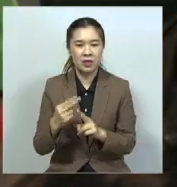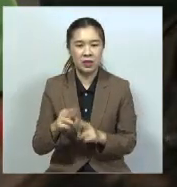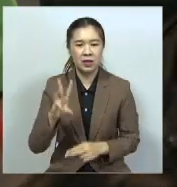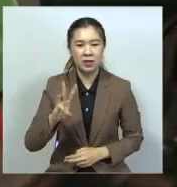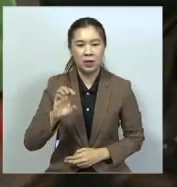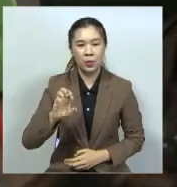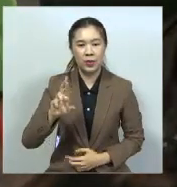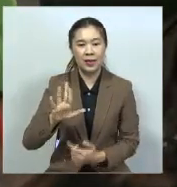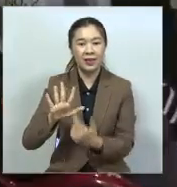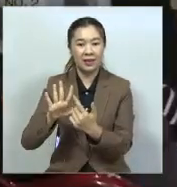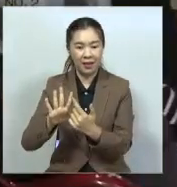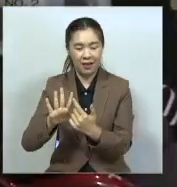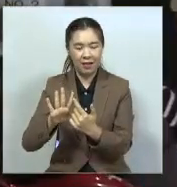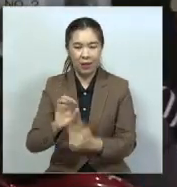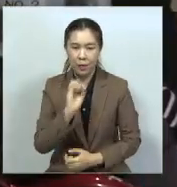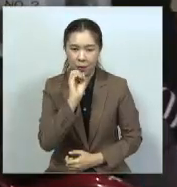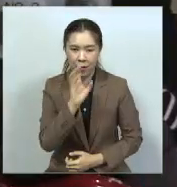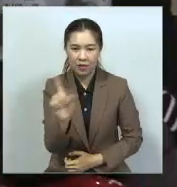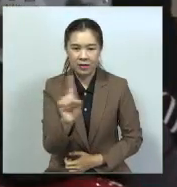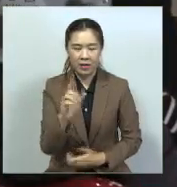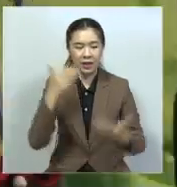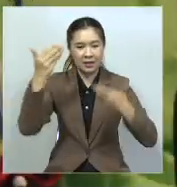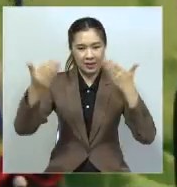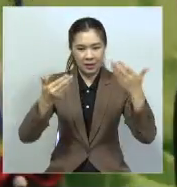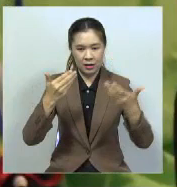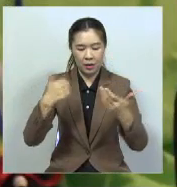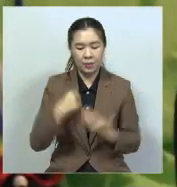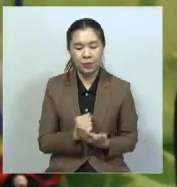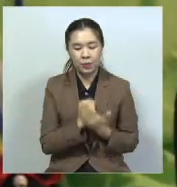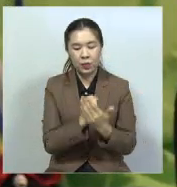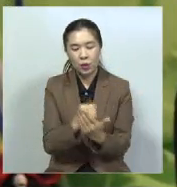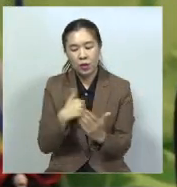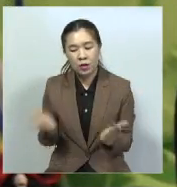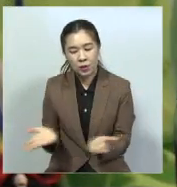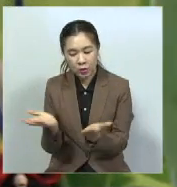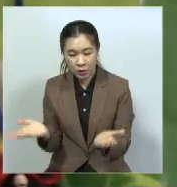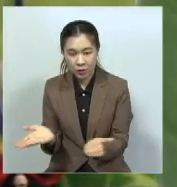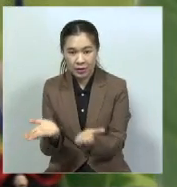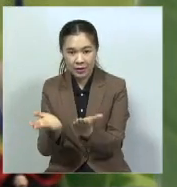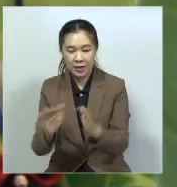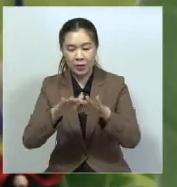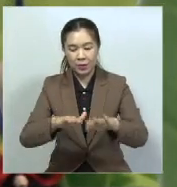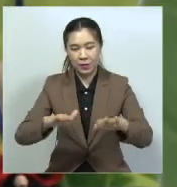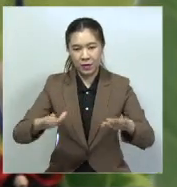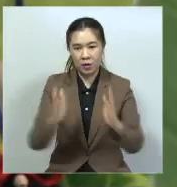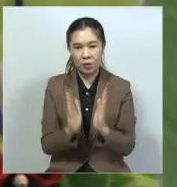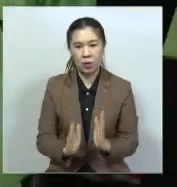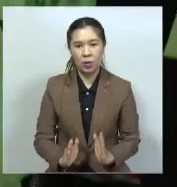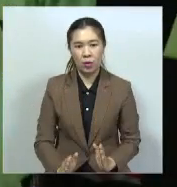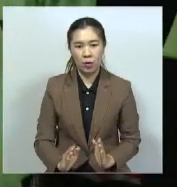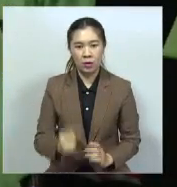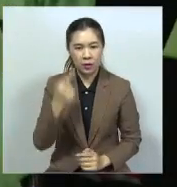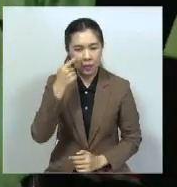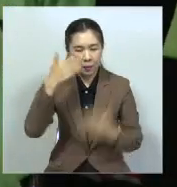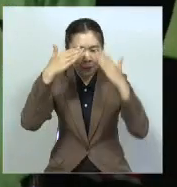ตน์นะคะก็พูดถึงกิจกรรมครั้งนี้โดยบอกว่าจะเป็นส่วนช่วยส่งเสริมให้เยาวชนที่บกพร่องทางการ